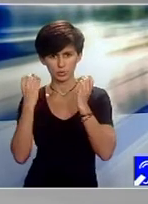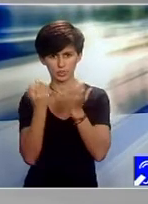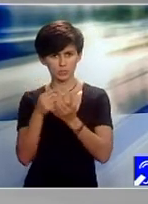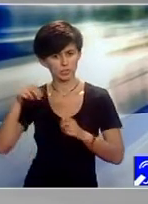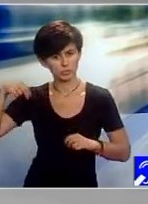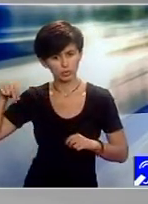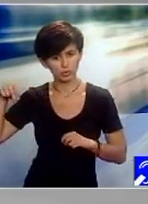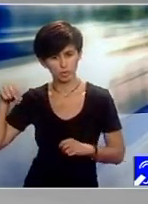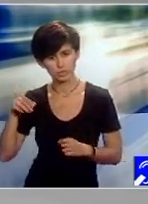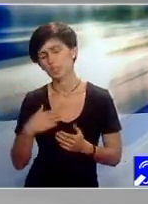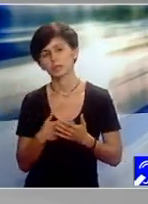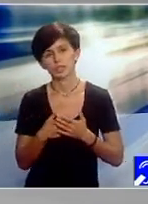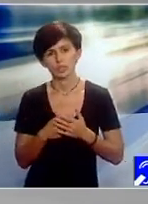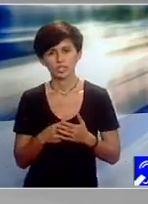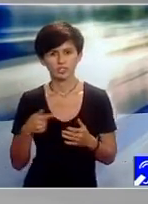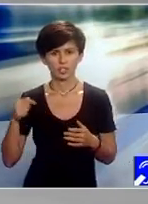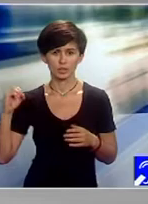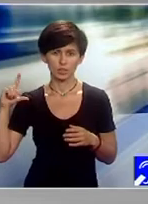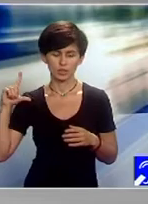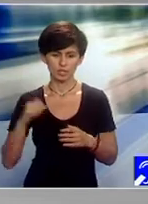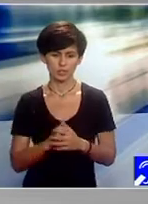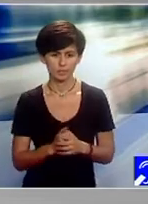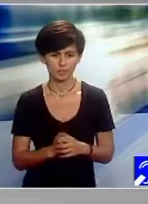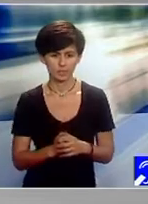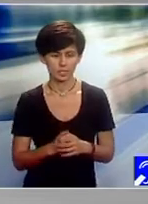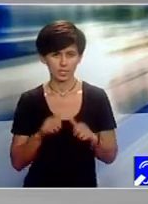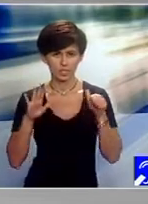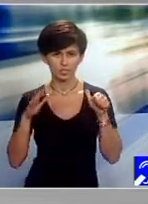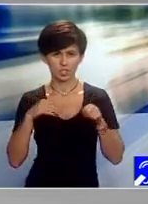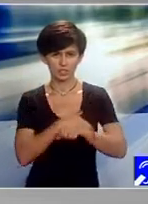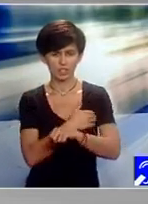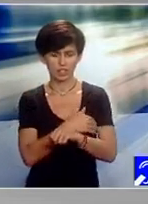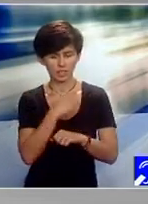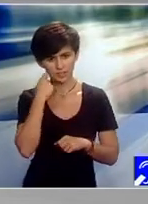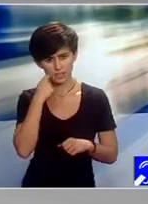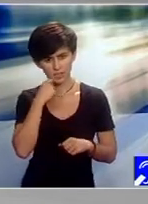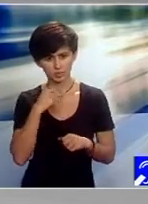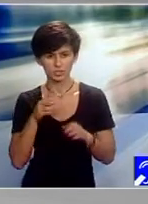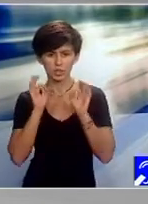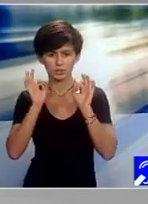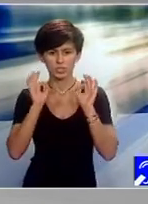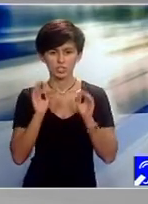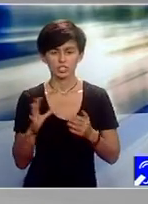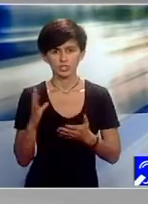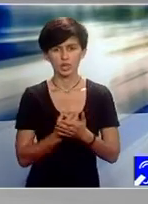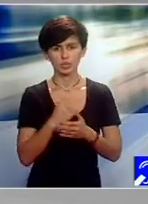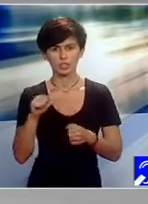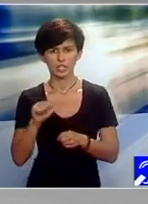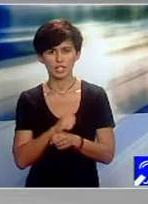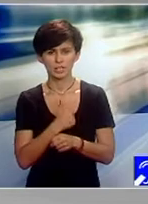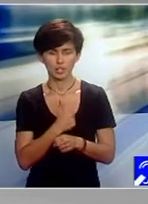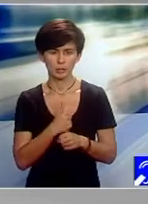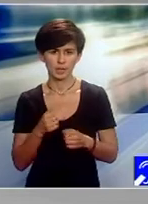în încercarea de a înscrie un gol. 6 elevi clujeni s-au specializat deja în golbol din moment ce au câștigat în mai Cupa